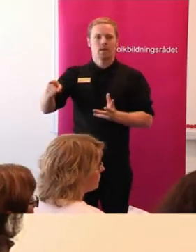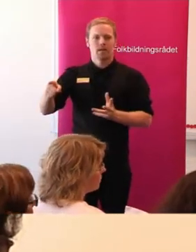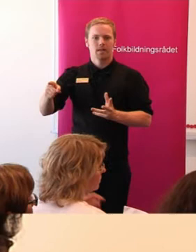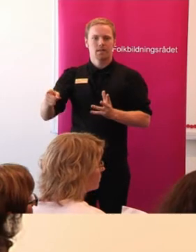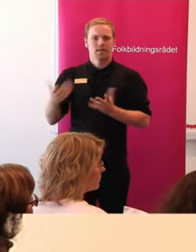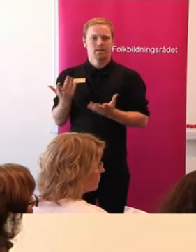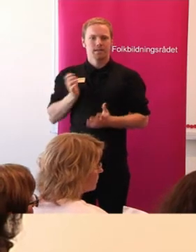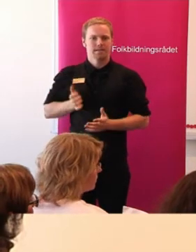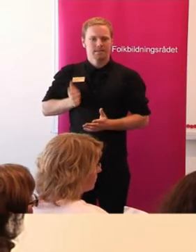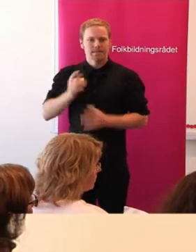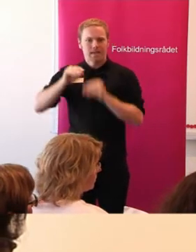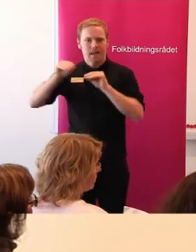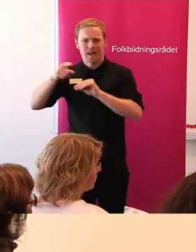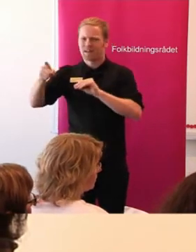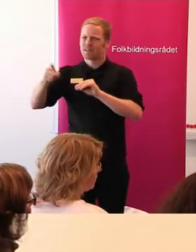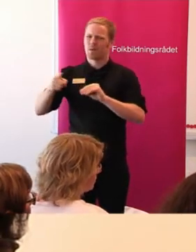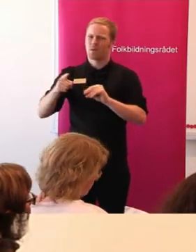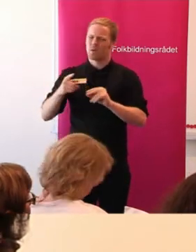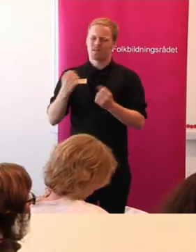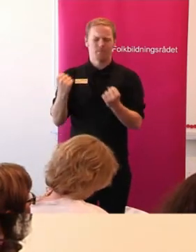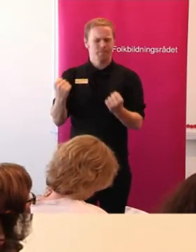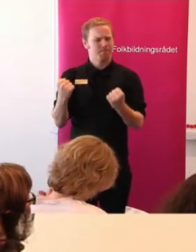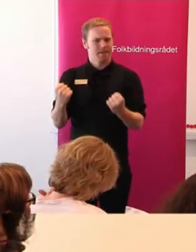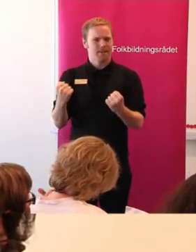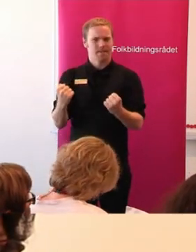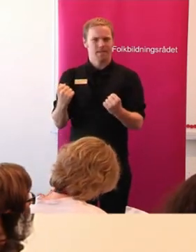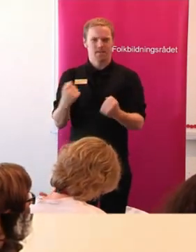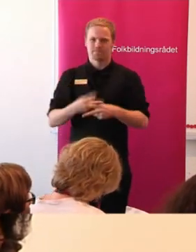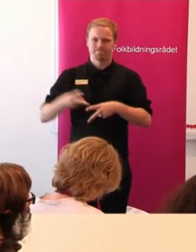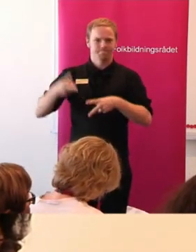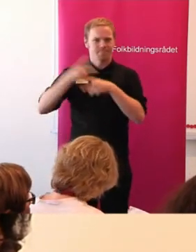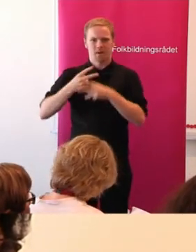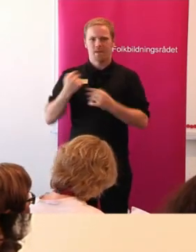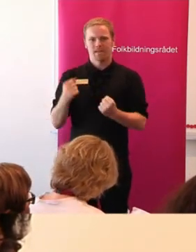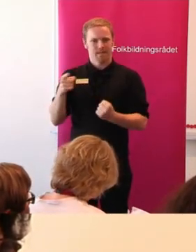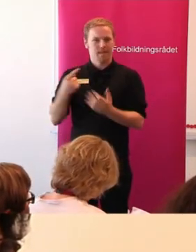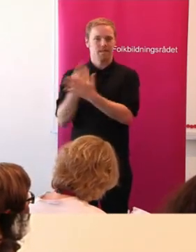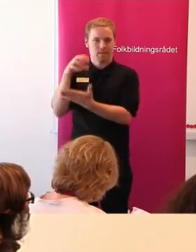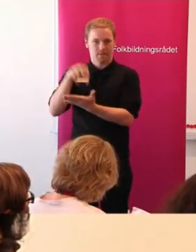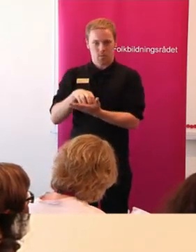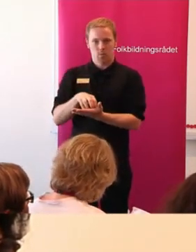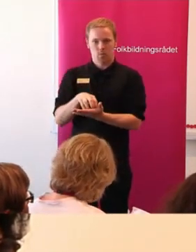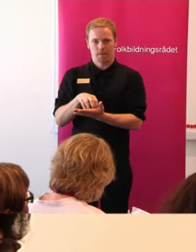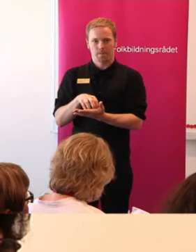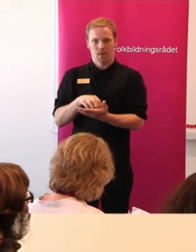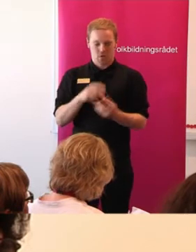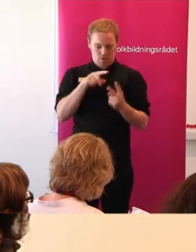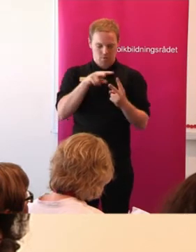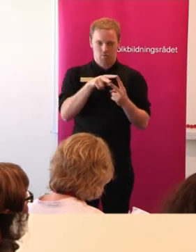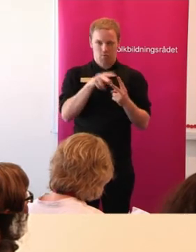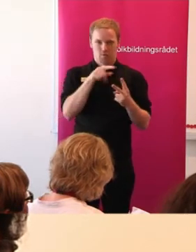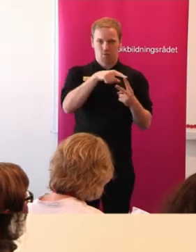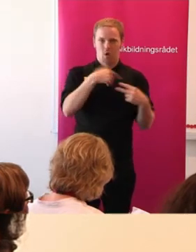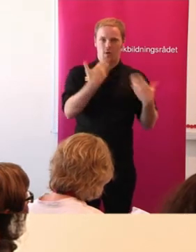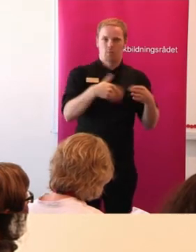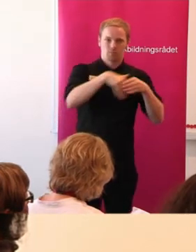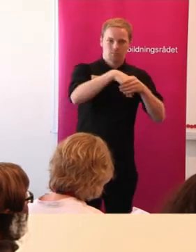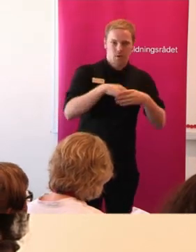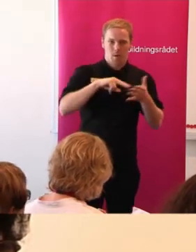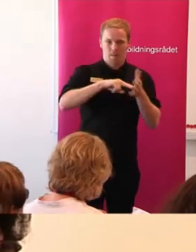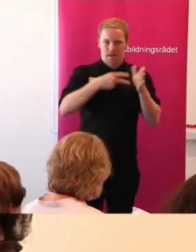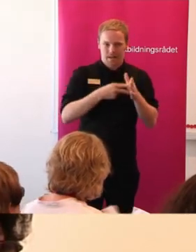Det betyder alltid mycket, men extra mycket då i den situationen. Så de två, det var delaktigheten i utbildningsplaneringen och